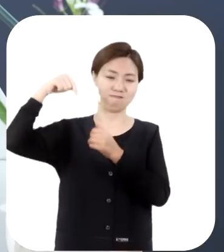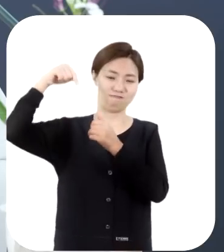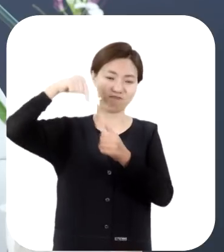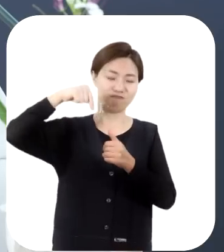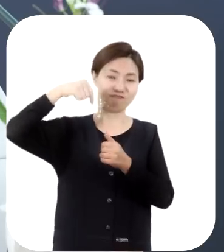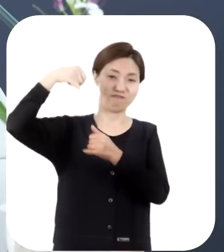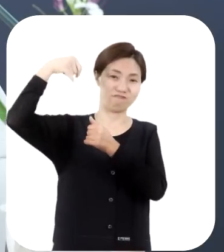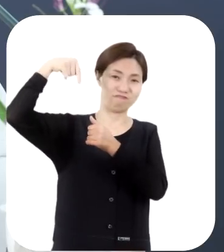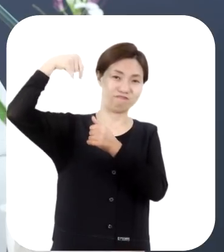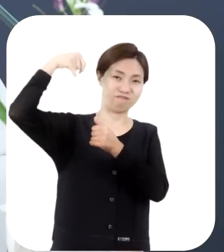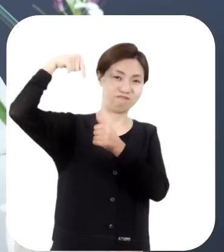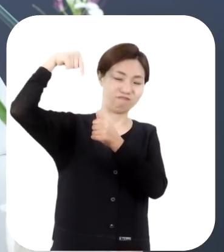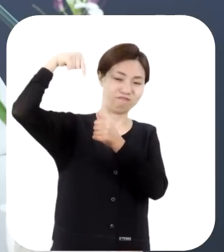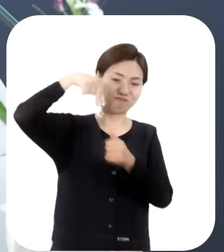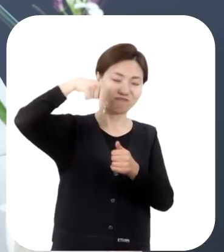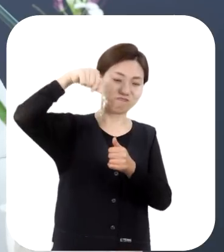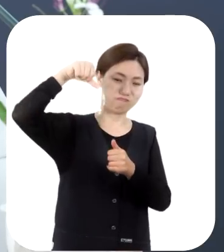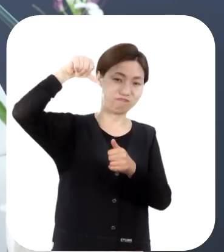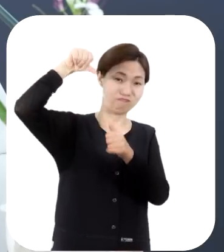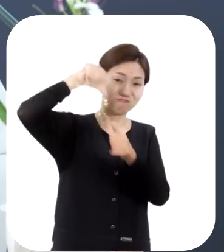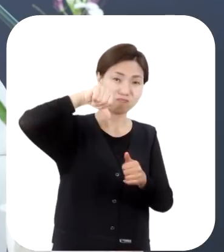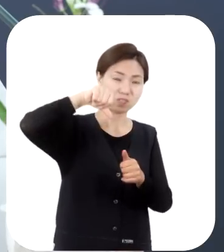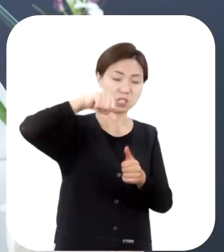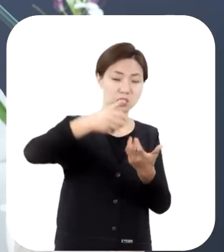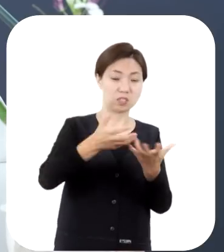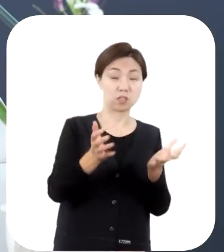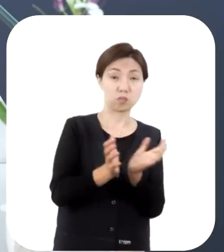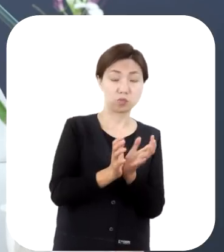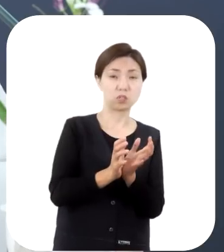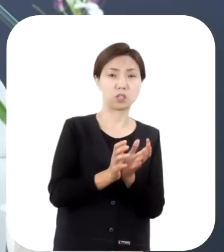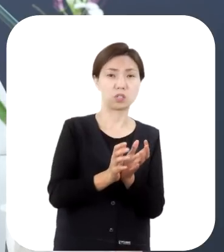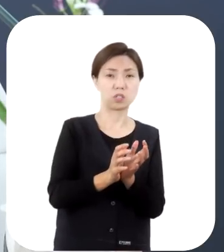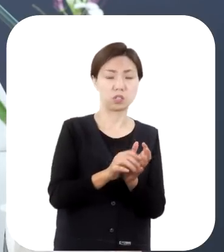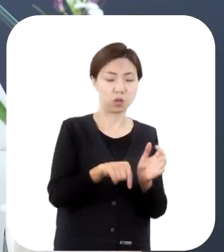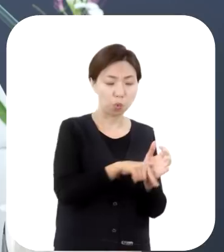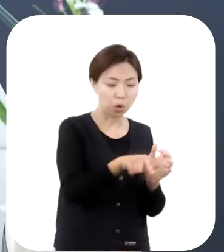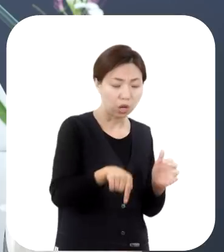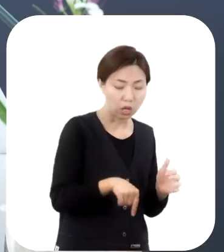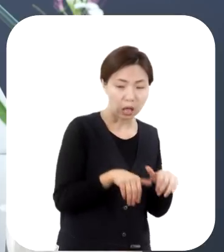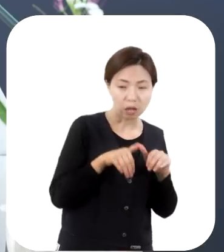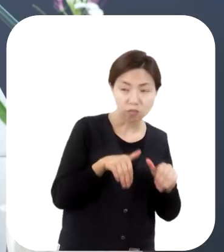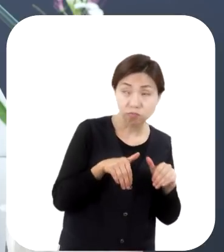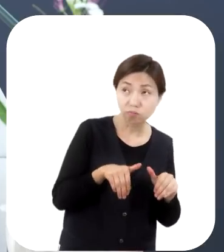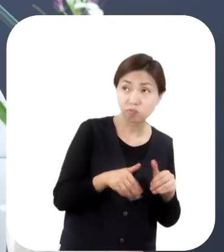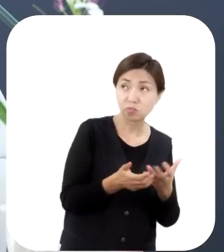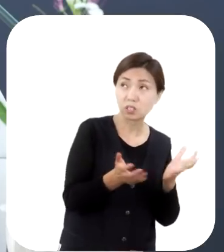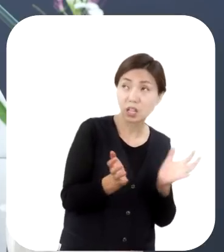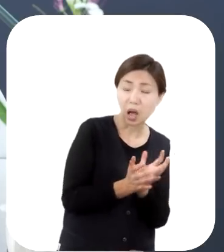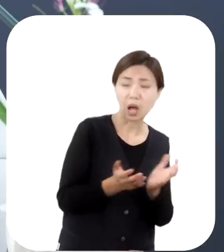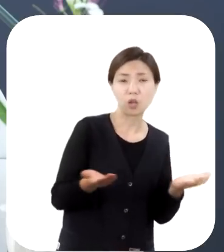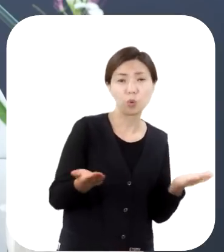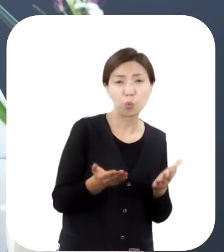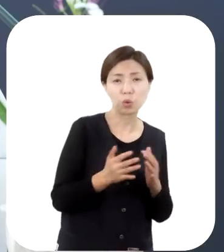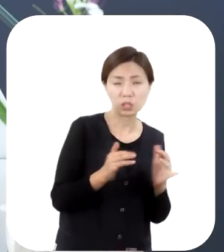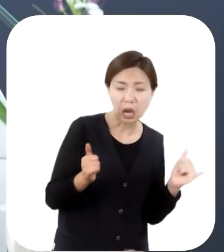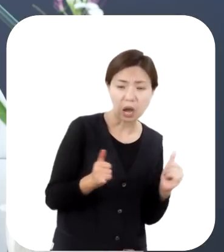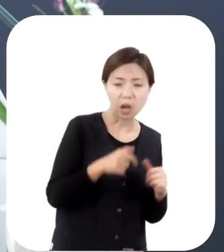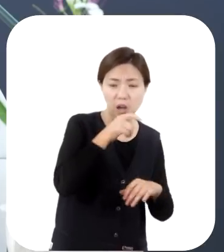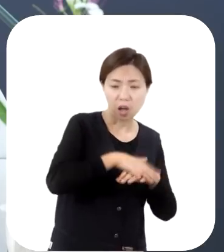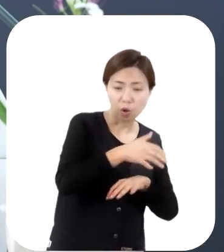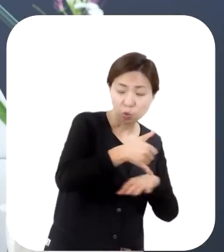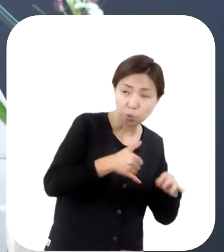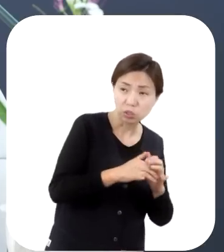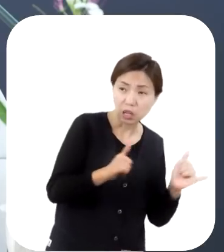피지배 계급이 바로 피지 계급도 다뭐 노예를 하든 뭐